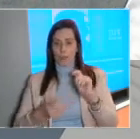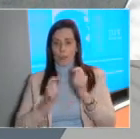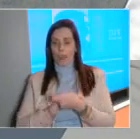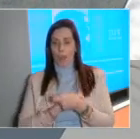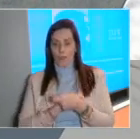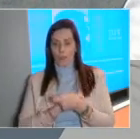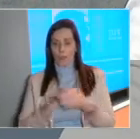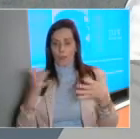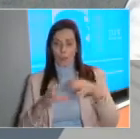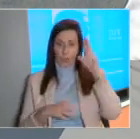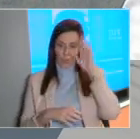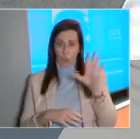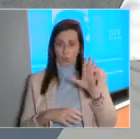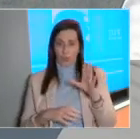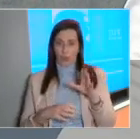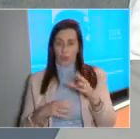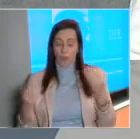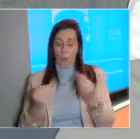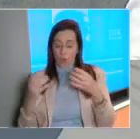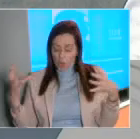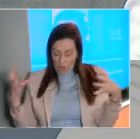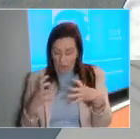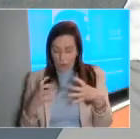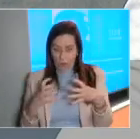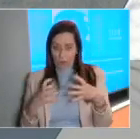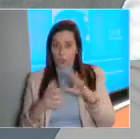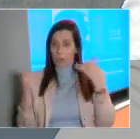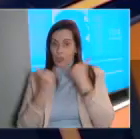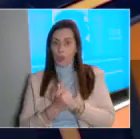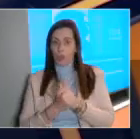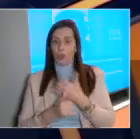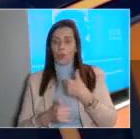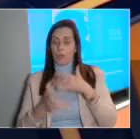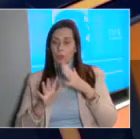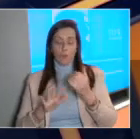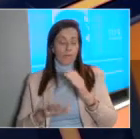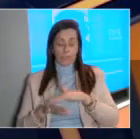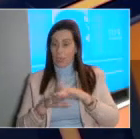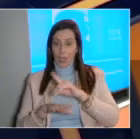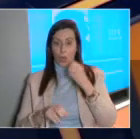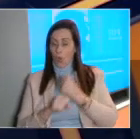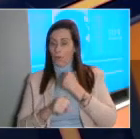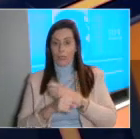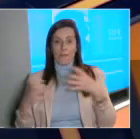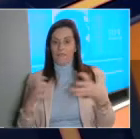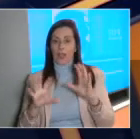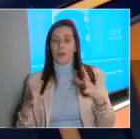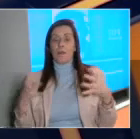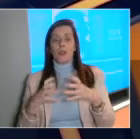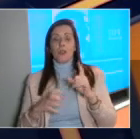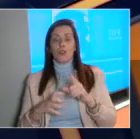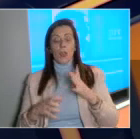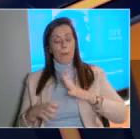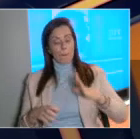את תנועת הליכוד כאיזה קט משיחית, יש לכם טעות. אני מאוד מצטערת, ככה לא מתנהלת מפלגה. מפלגה